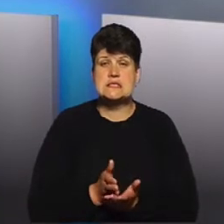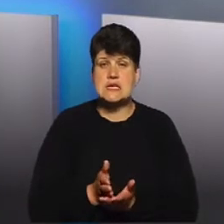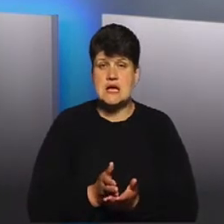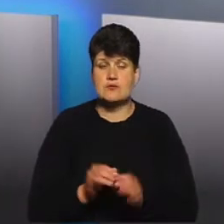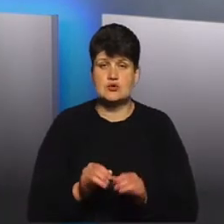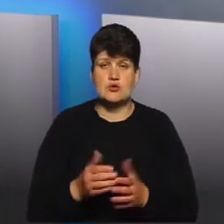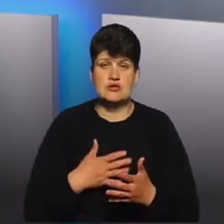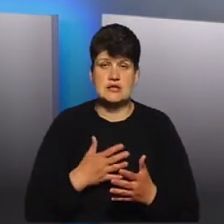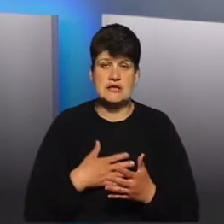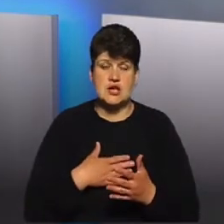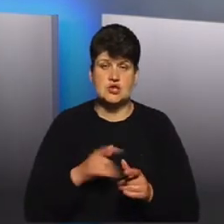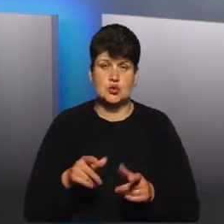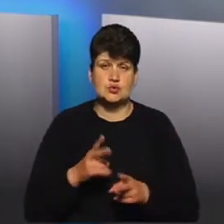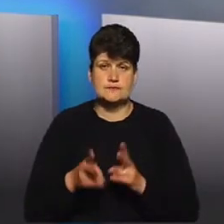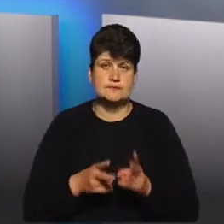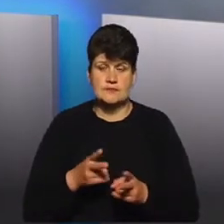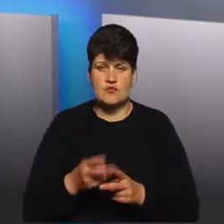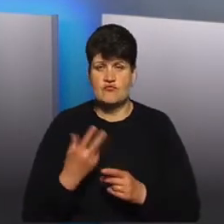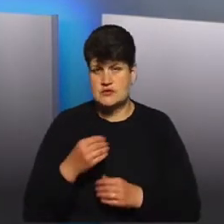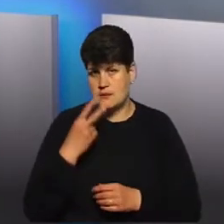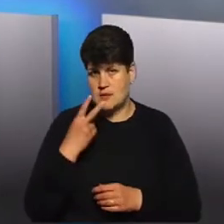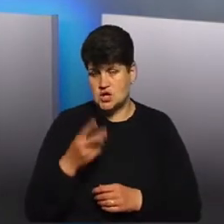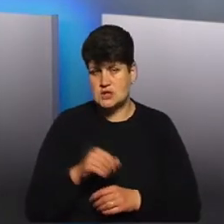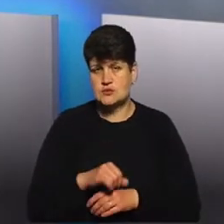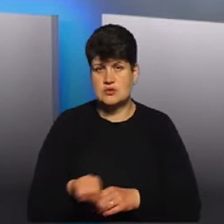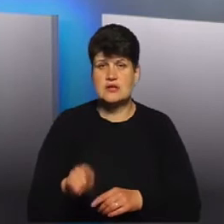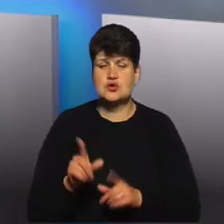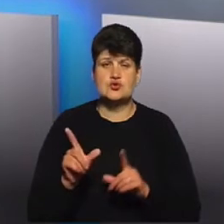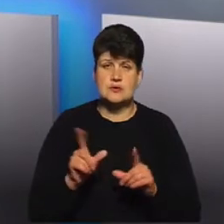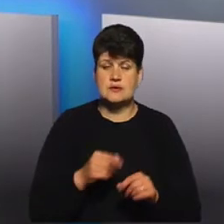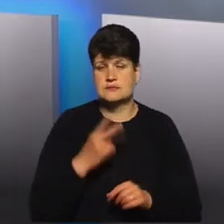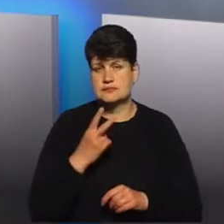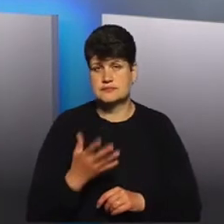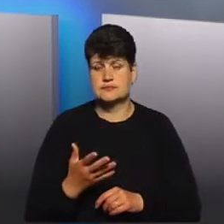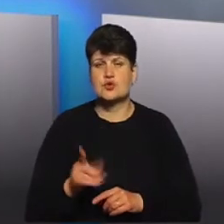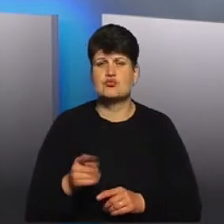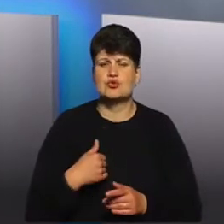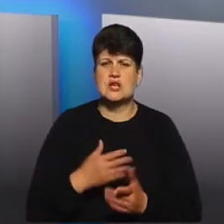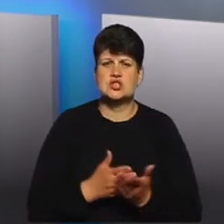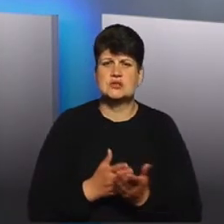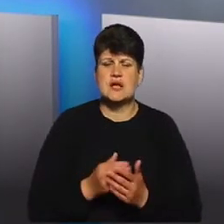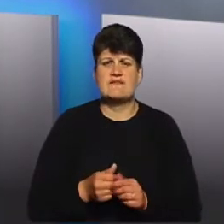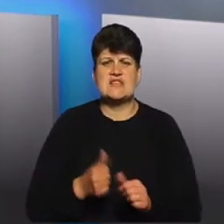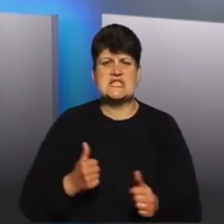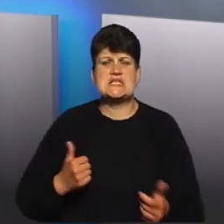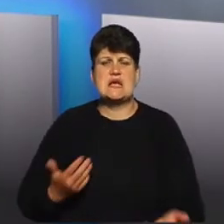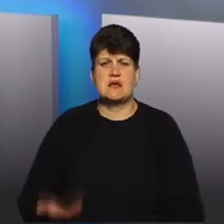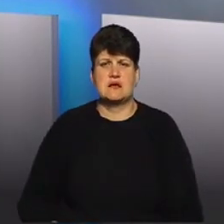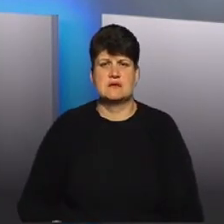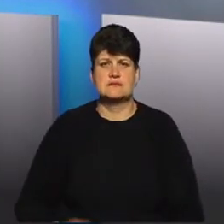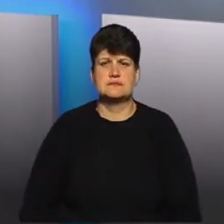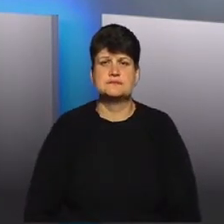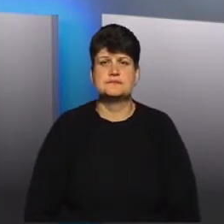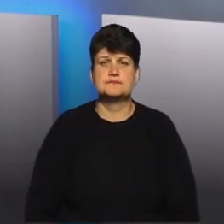що вже десь бачили за кордон, так? Так, ті, що виїжджали. А чого наш сервіс так тоді відстає? От, в чому проблема? Подивіться, справа в тому,